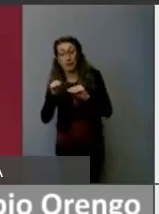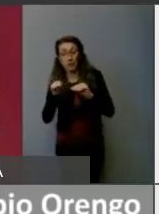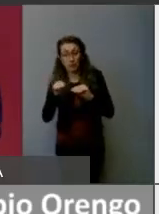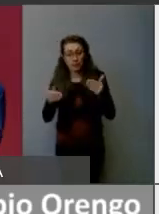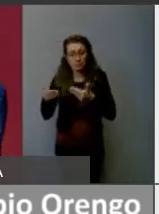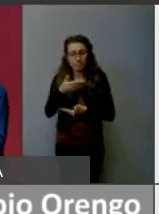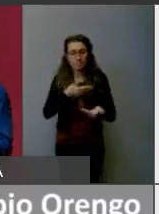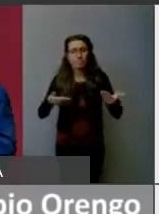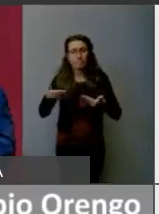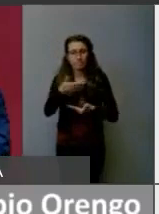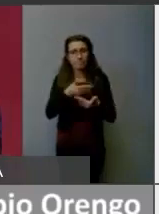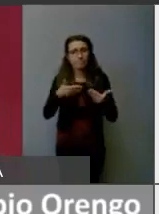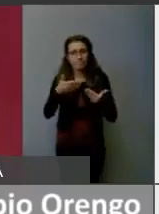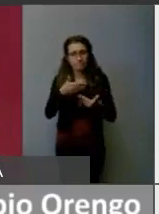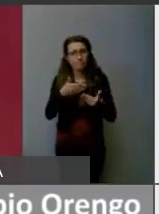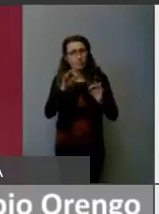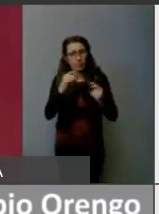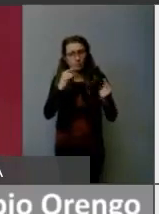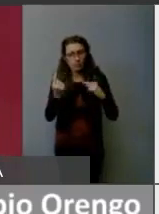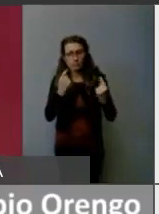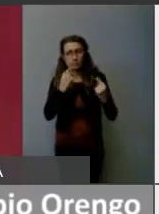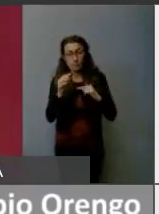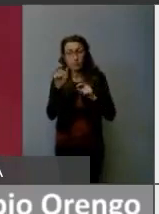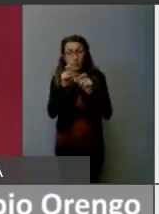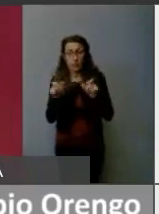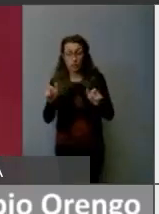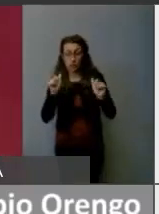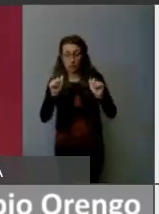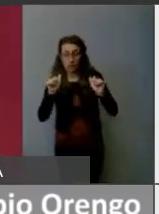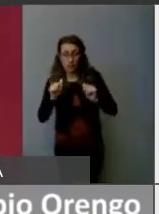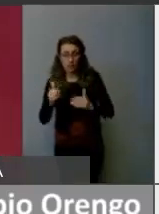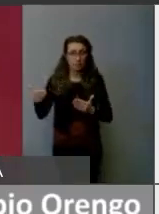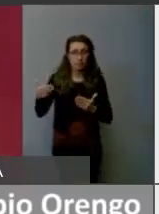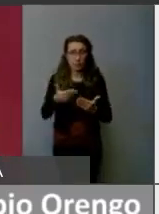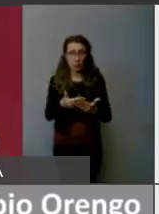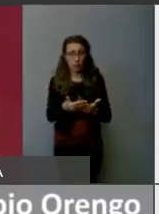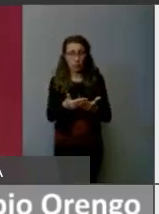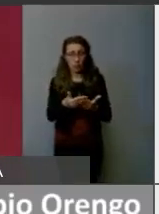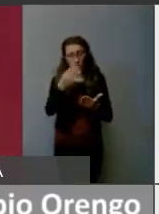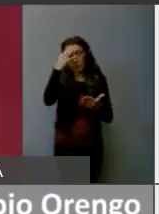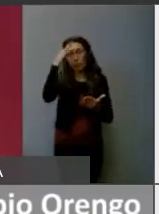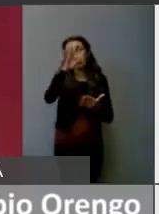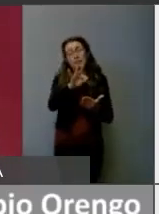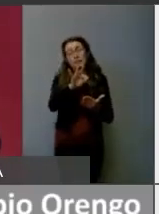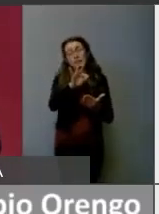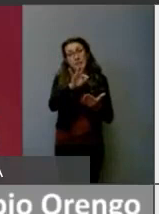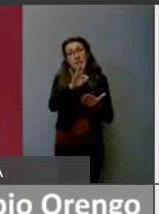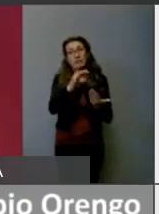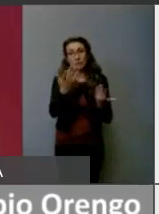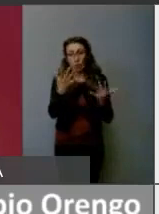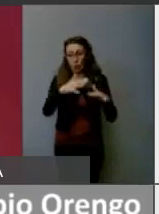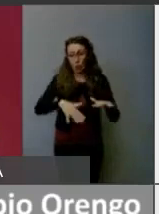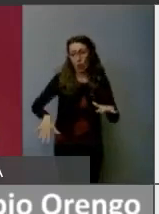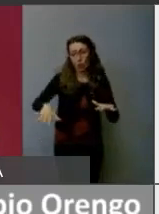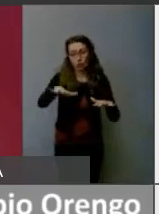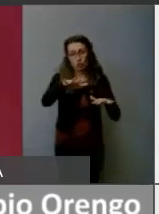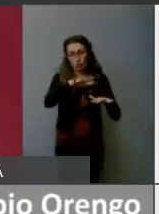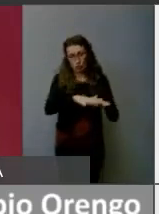stata presentata proprio dalla cittadinanza una proposta volta a migliorare e ottimizzare questi